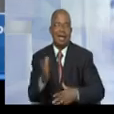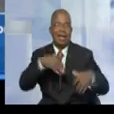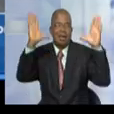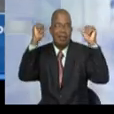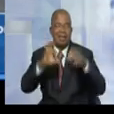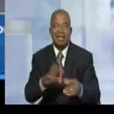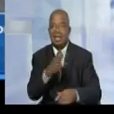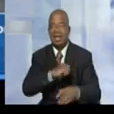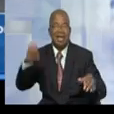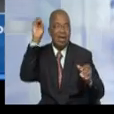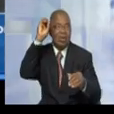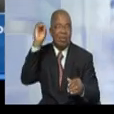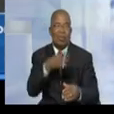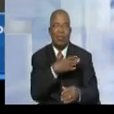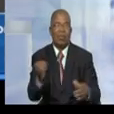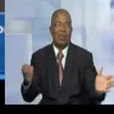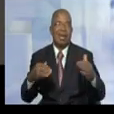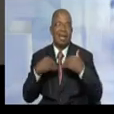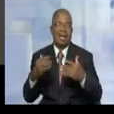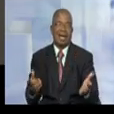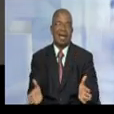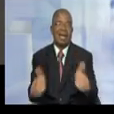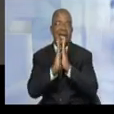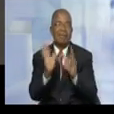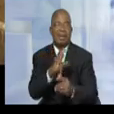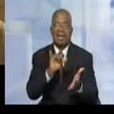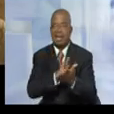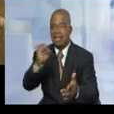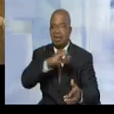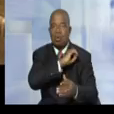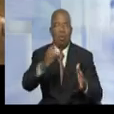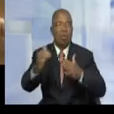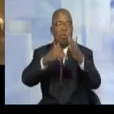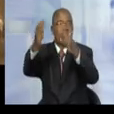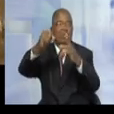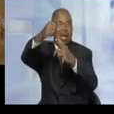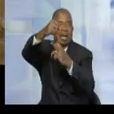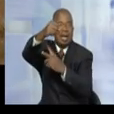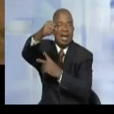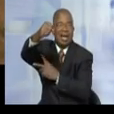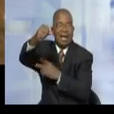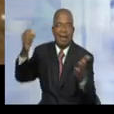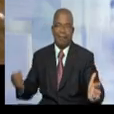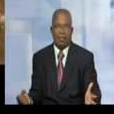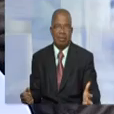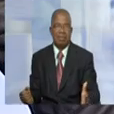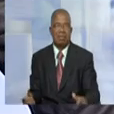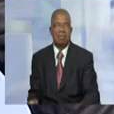de la République Alassane Ouattara. Une œuvre qui contribuera certainement à l'émergence de